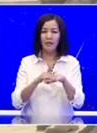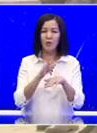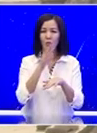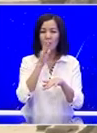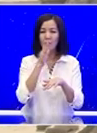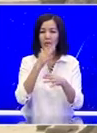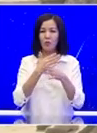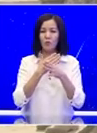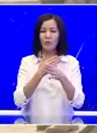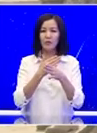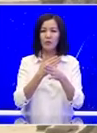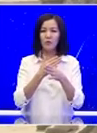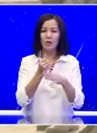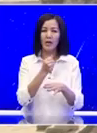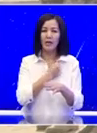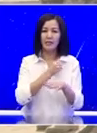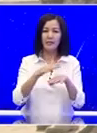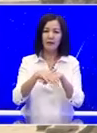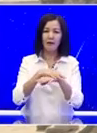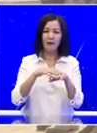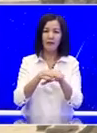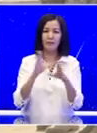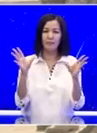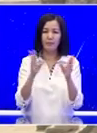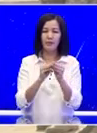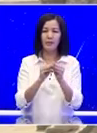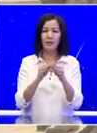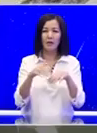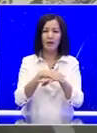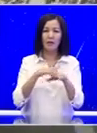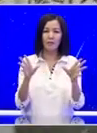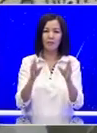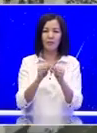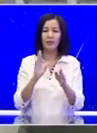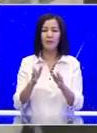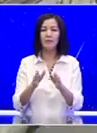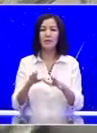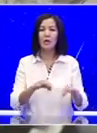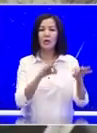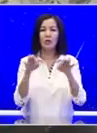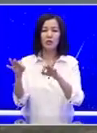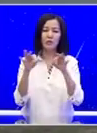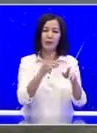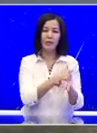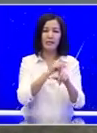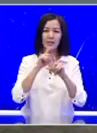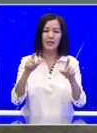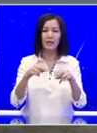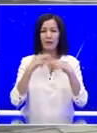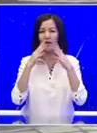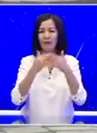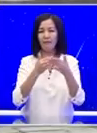әскер және халық бәрі бір боп табылады. Біз халықпен біргеміз. Жылжымалы әскери госпиталь сақтық